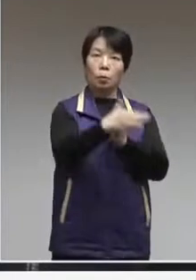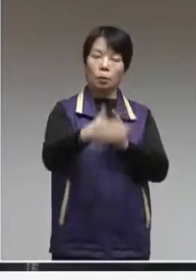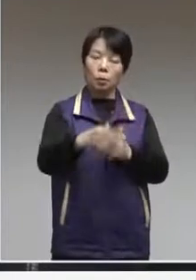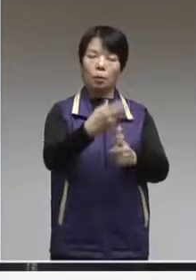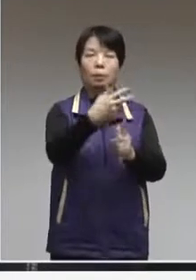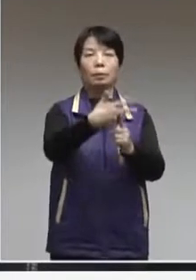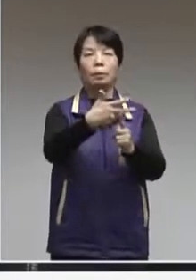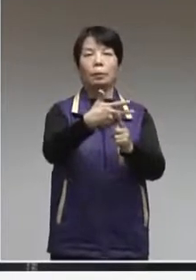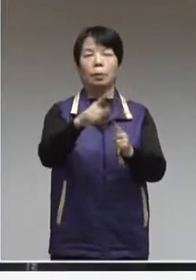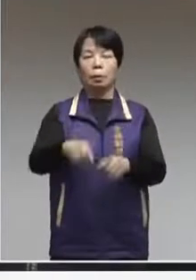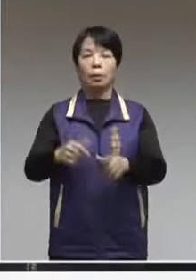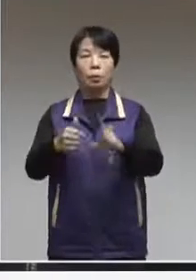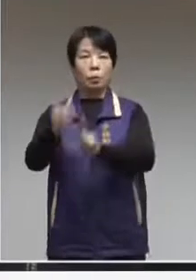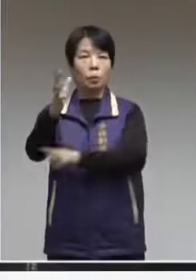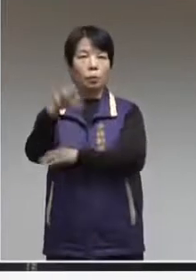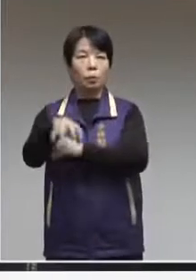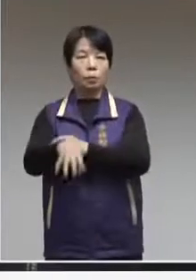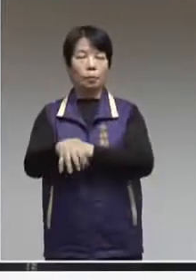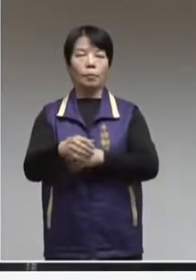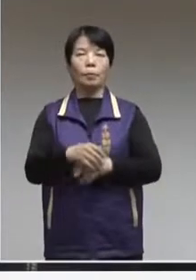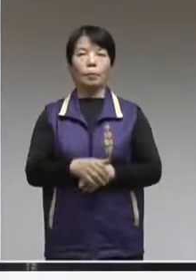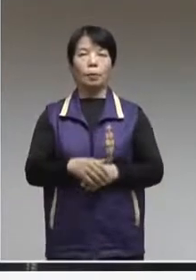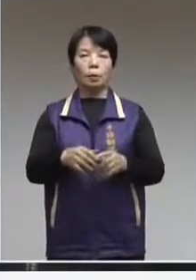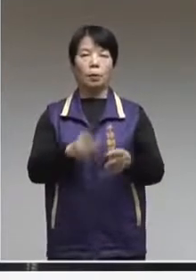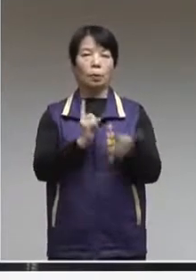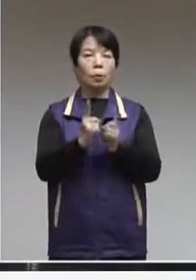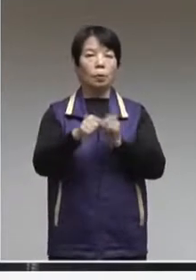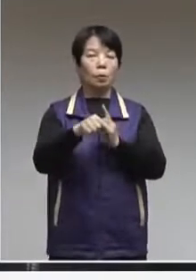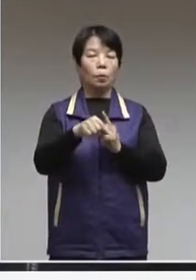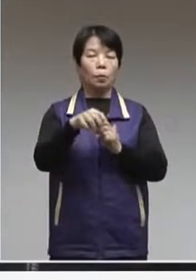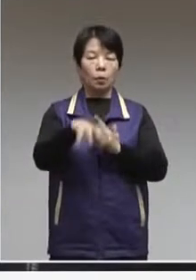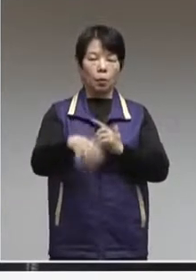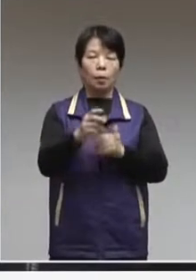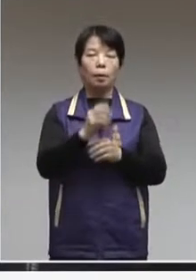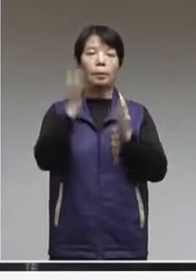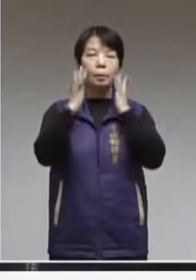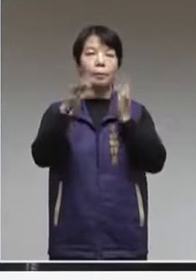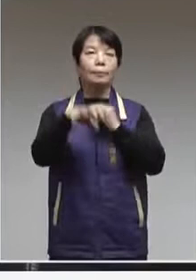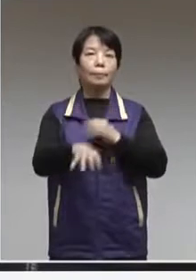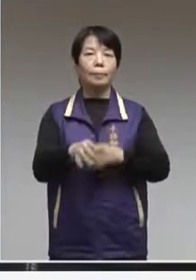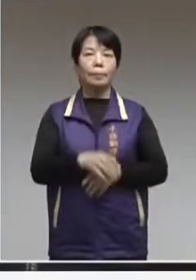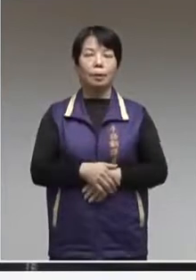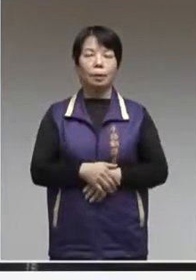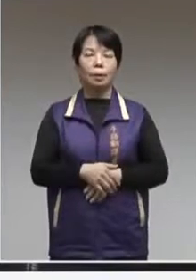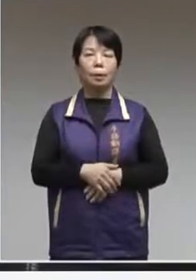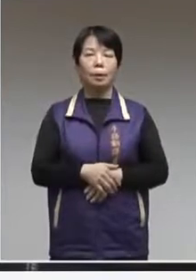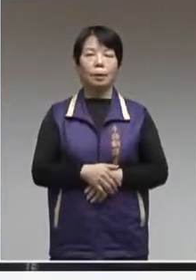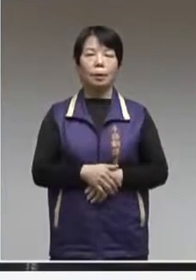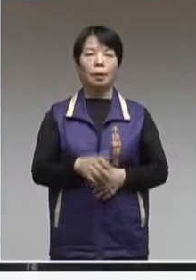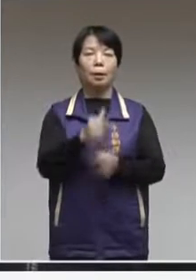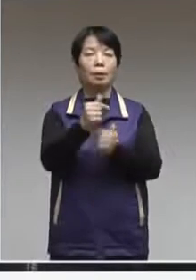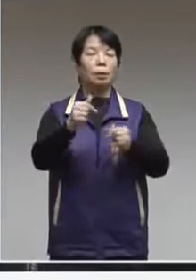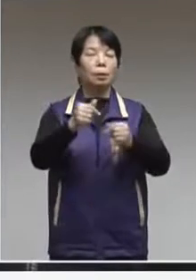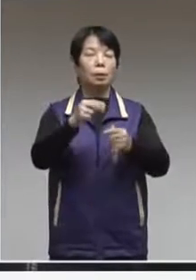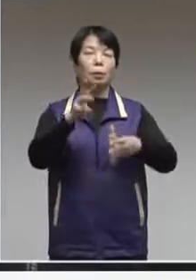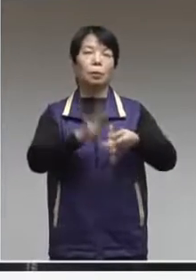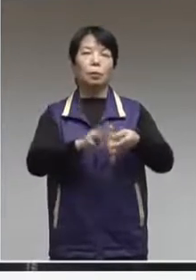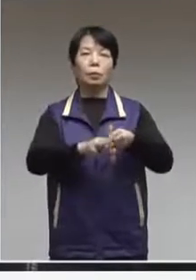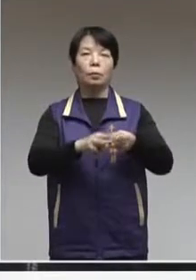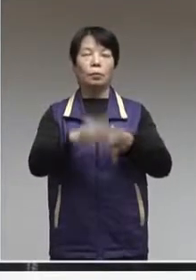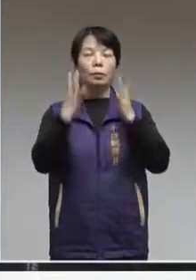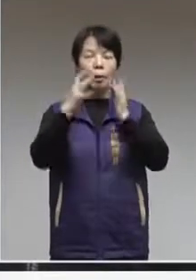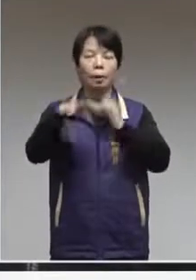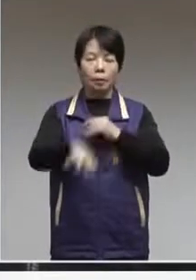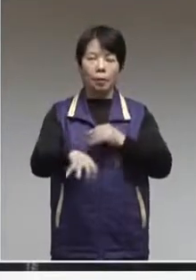7-11、鼓山区公所以及鼓山第一公有零售市场，还有石泉菜市场 以及福源素